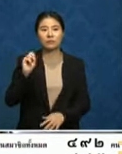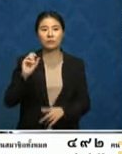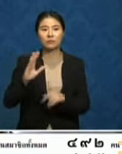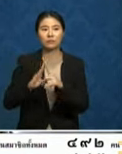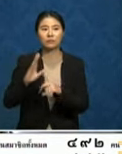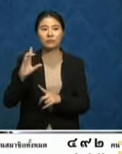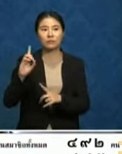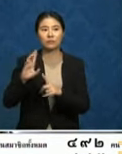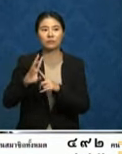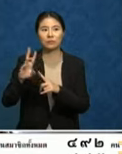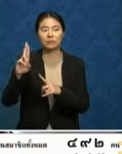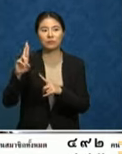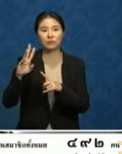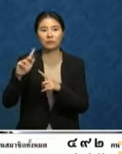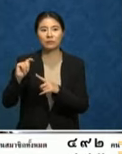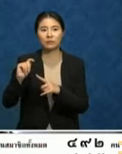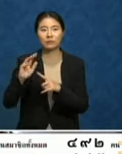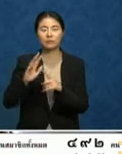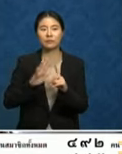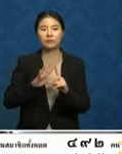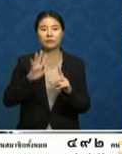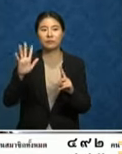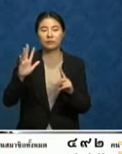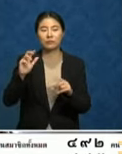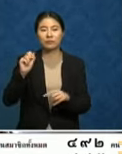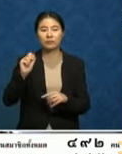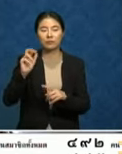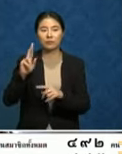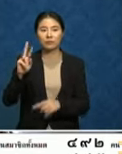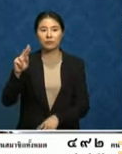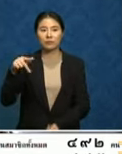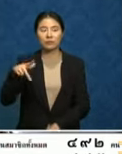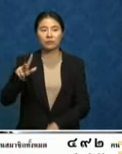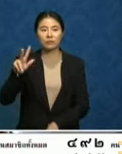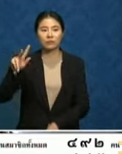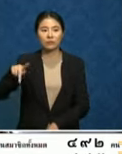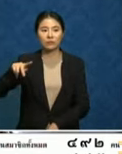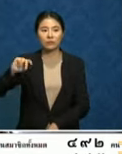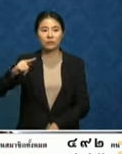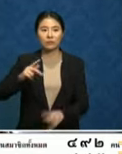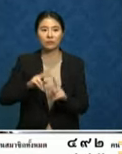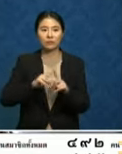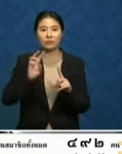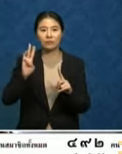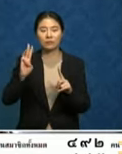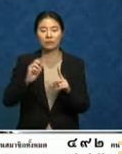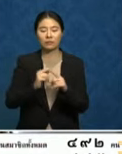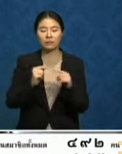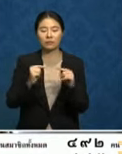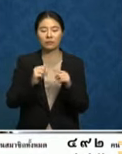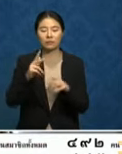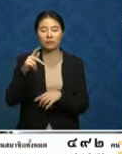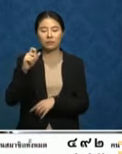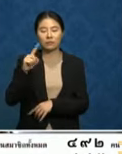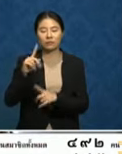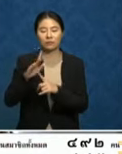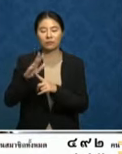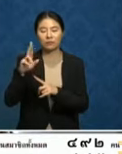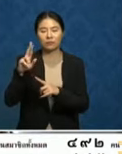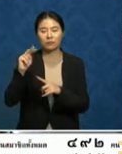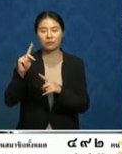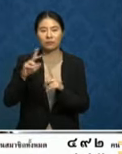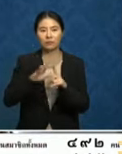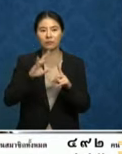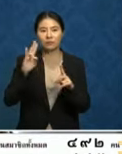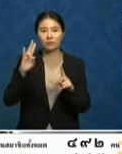สันตพลพรภ 5นายอัฐพงษ์กาวาน 6ว่าที่ร้อยตรีสรัญโสสิงห์